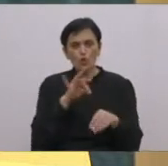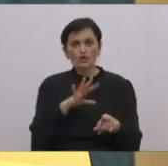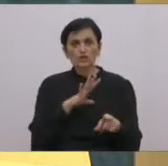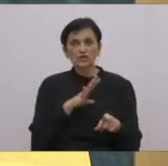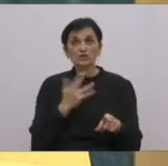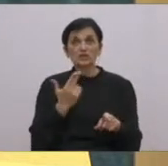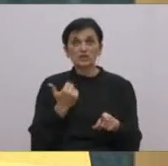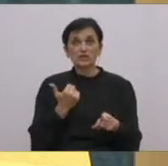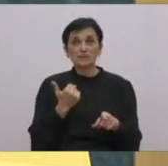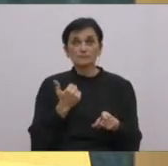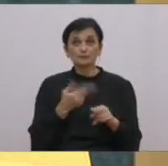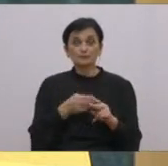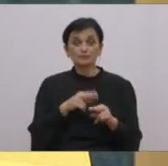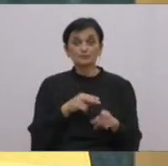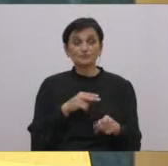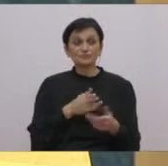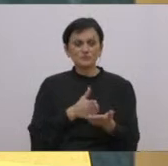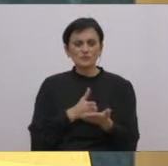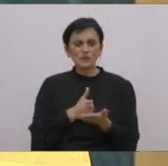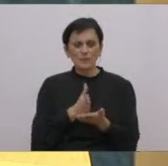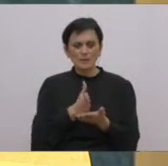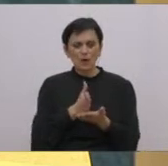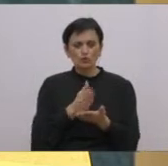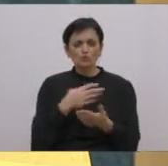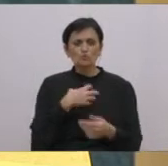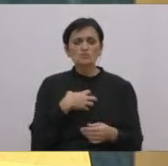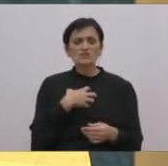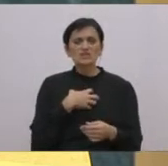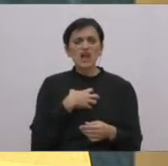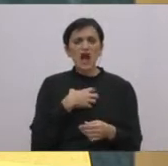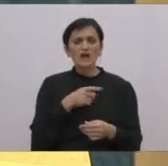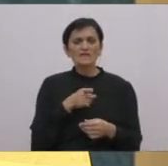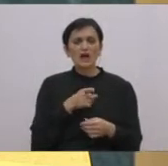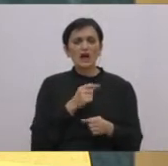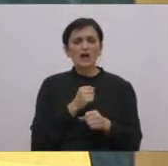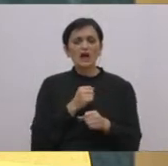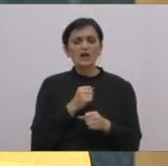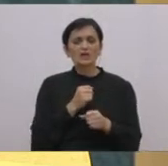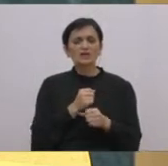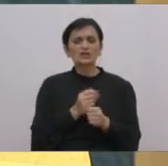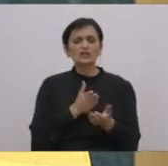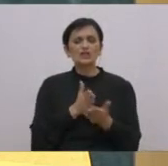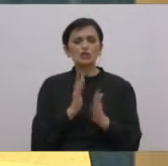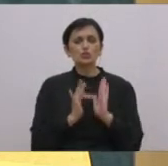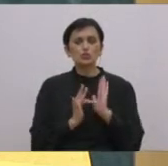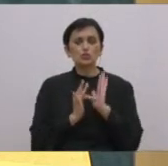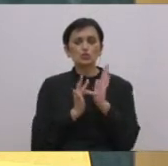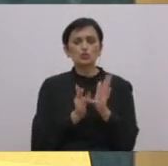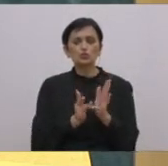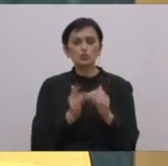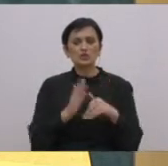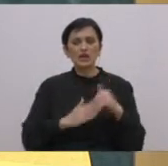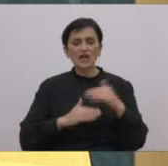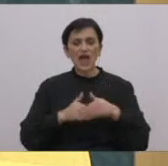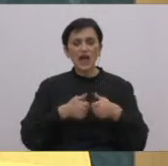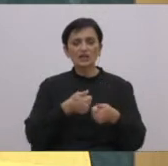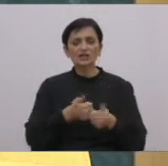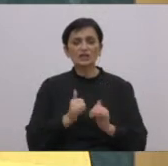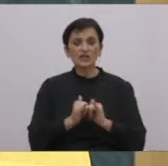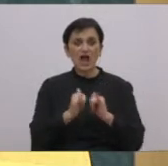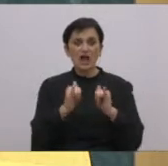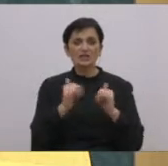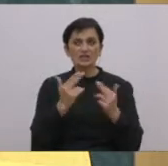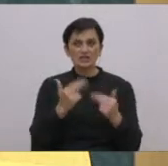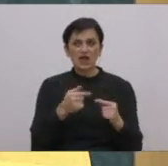და ამ მიმართულებით მთავარი აქცენტი კეთდებოდა ტურიზმის, ხელშეწყობის განვითარების და